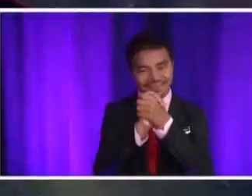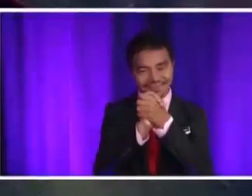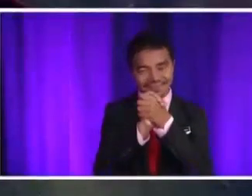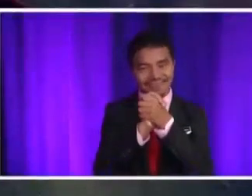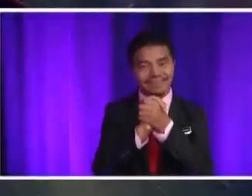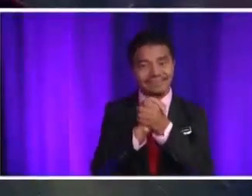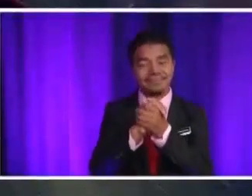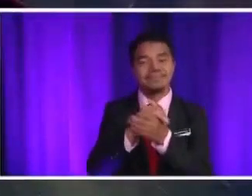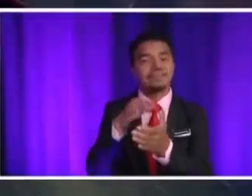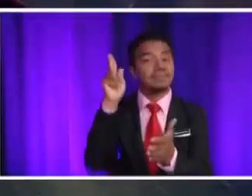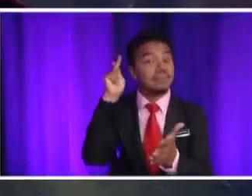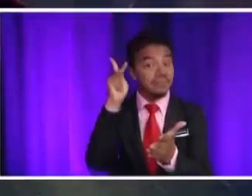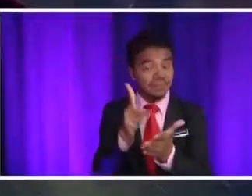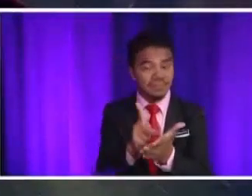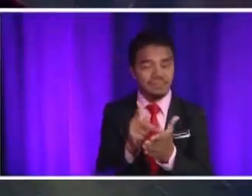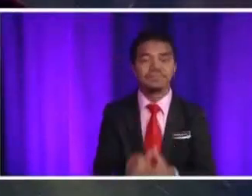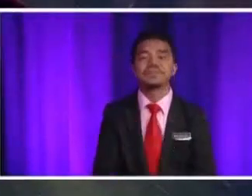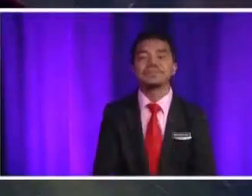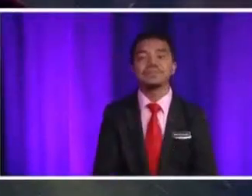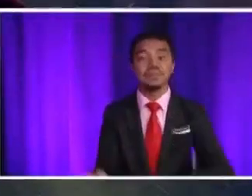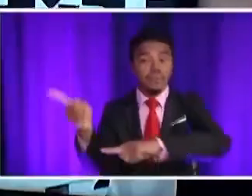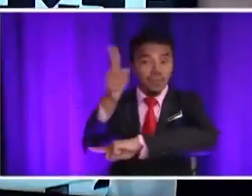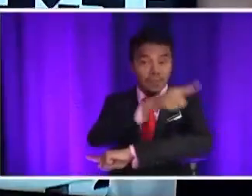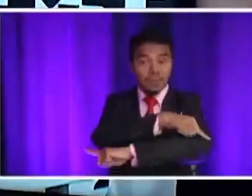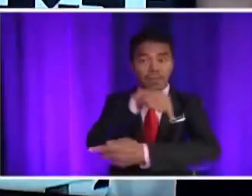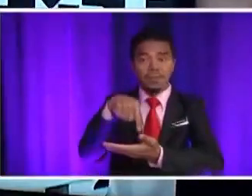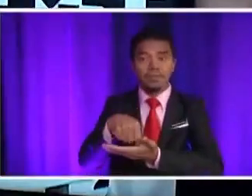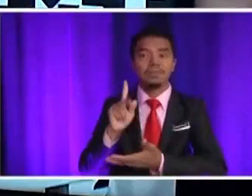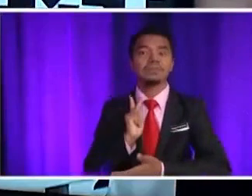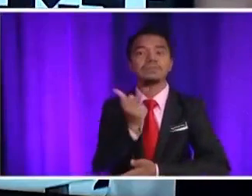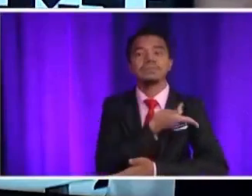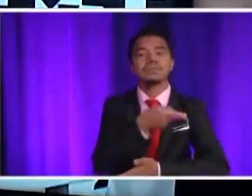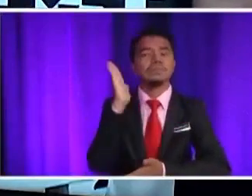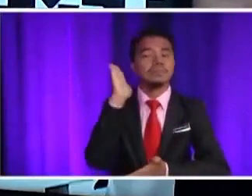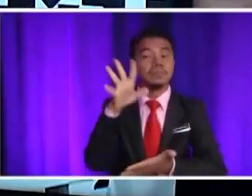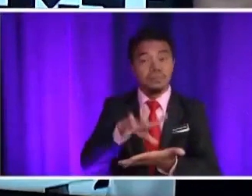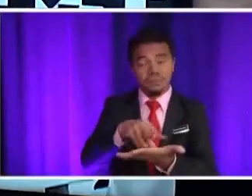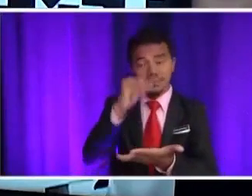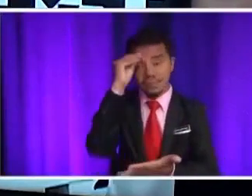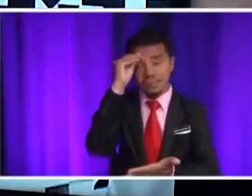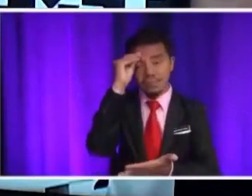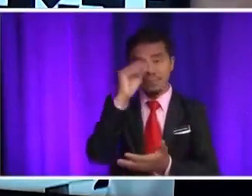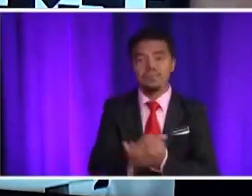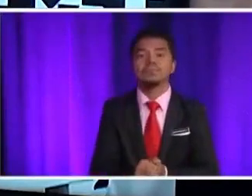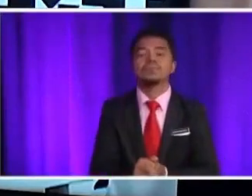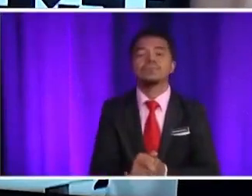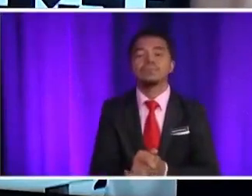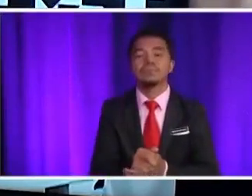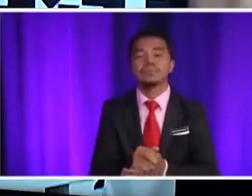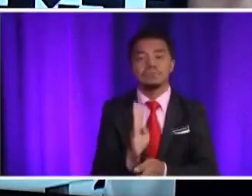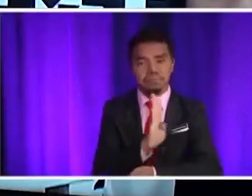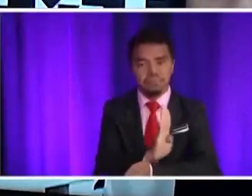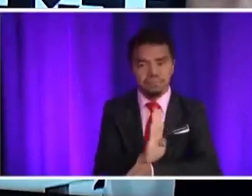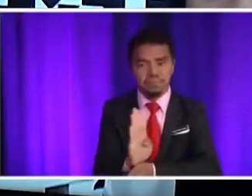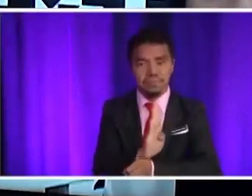kepada semua kawan-kawan baru Mira. Baik Cikgu, hari ini kita nak belajar tentang perniagaan dan keusahawanan. Satu tajuk yang saya cukup suka kerana saya pun